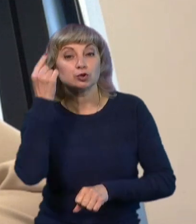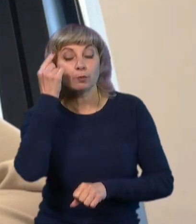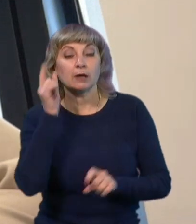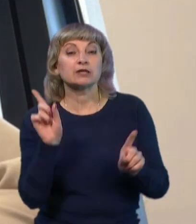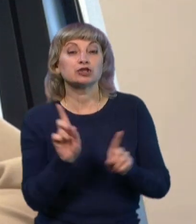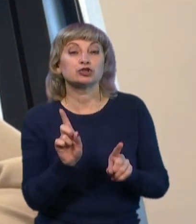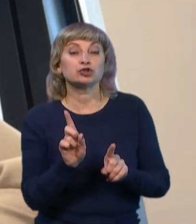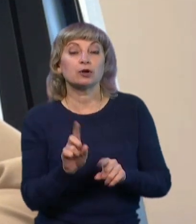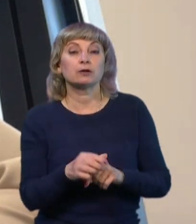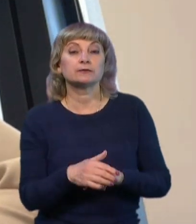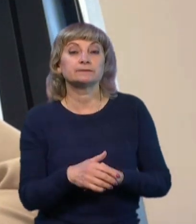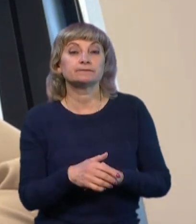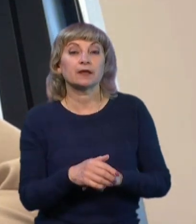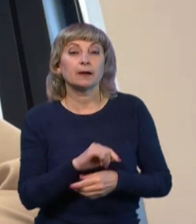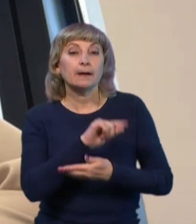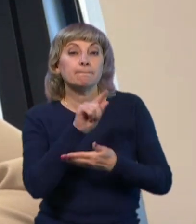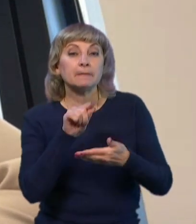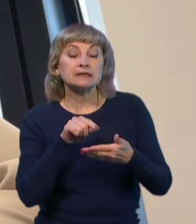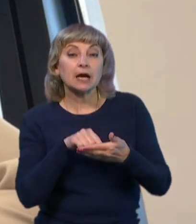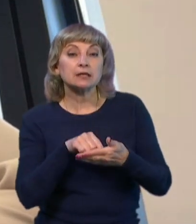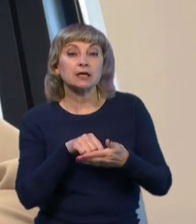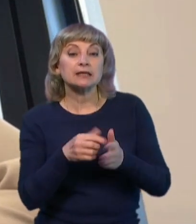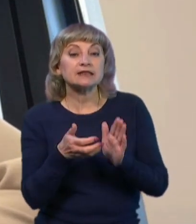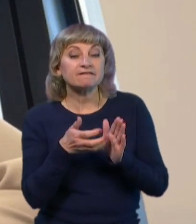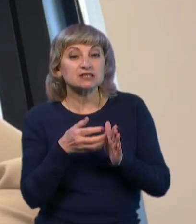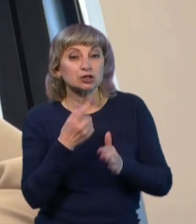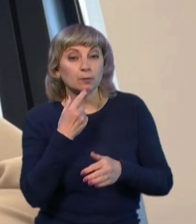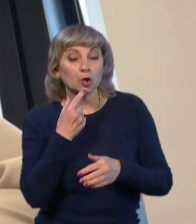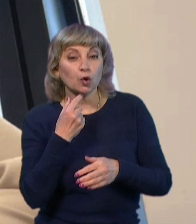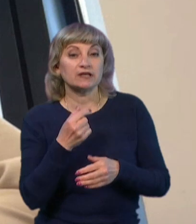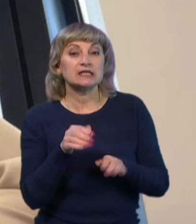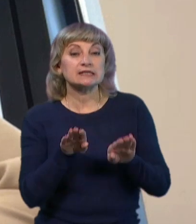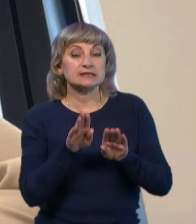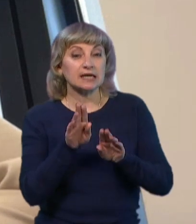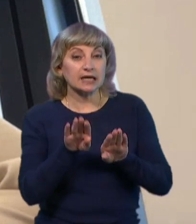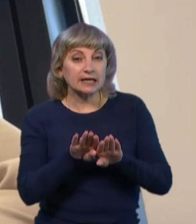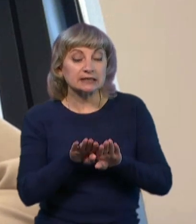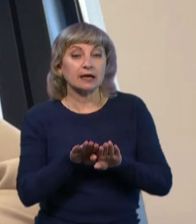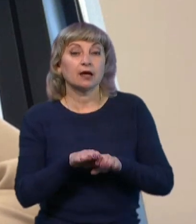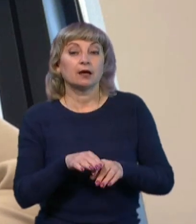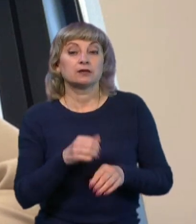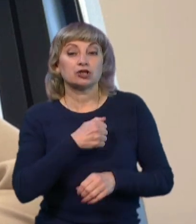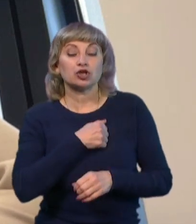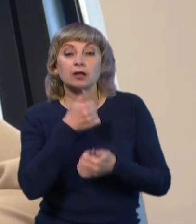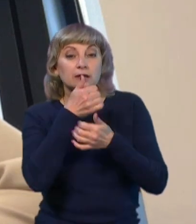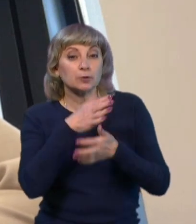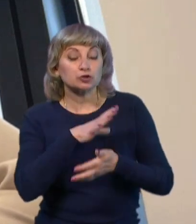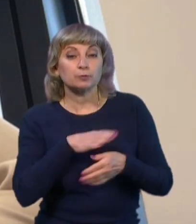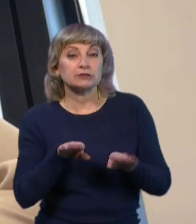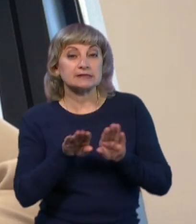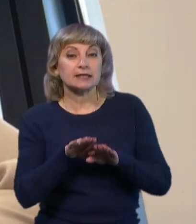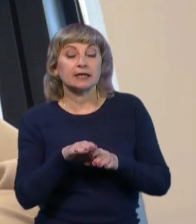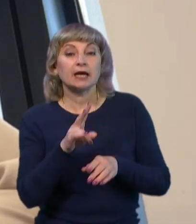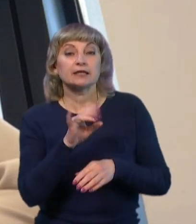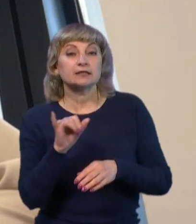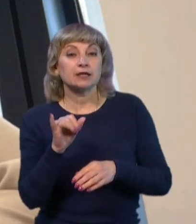що питання з дефіцитом крові закрите. Воно, на жаль, не може бути закрите ні